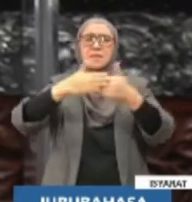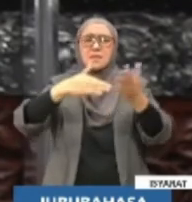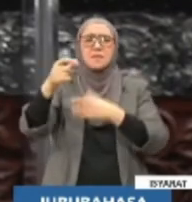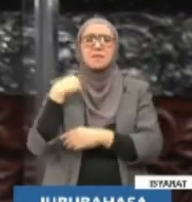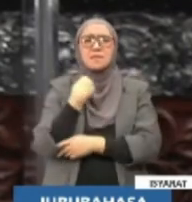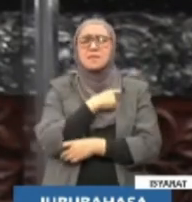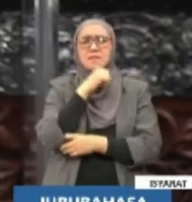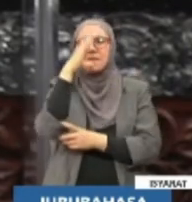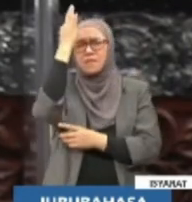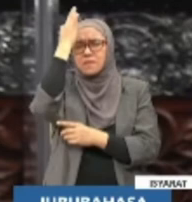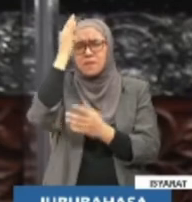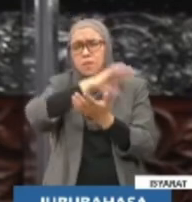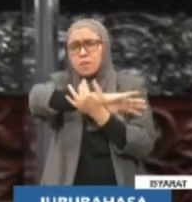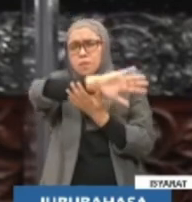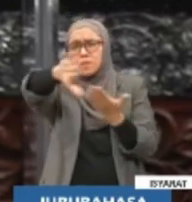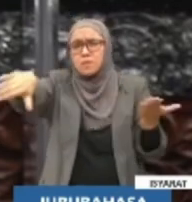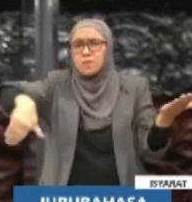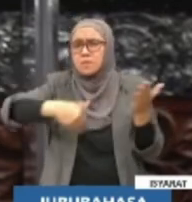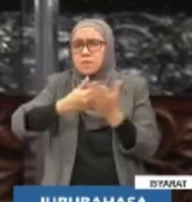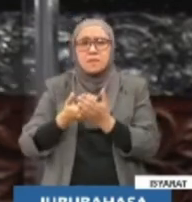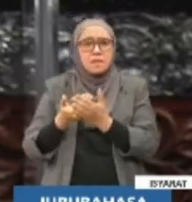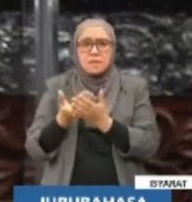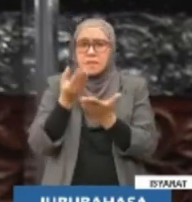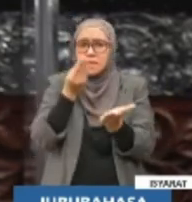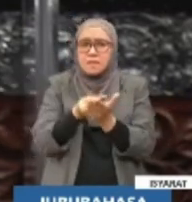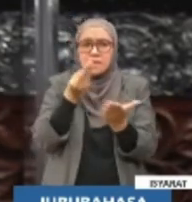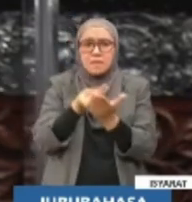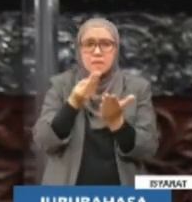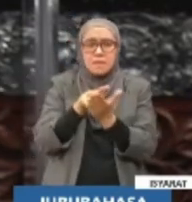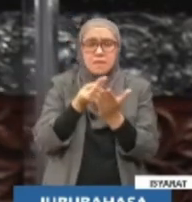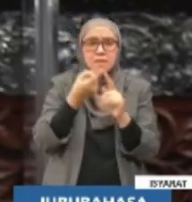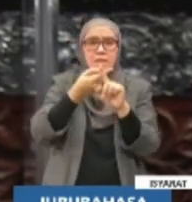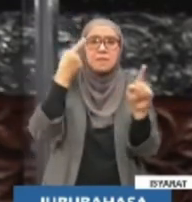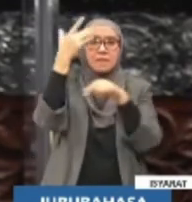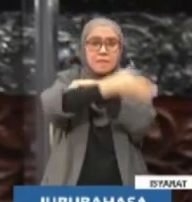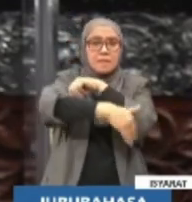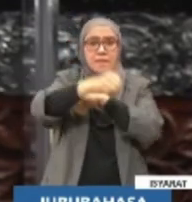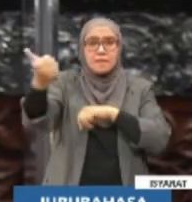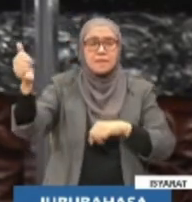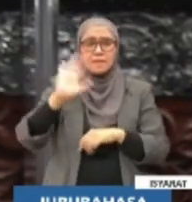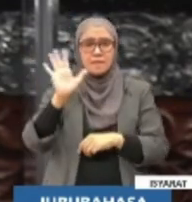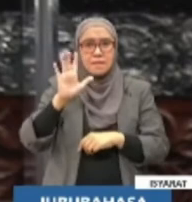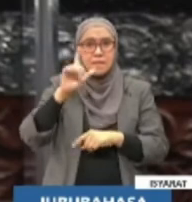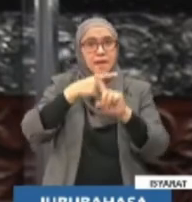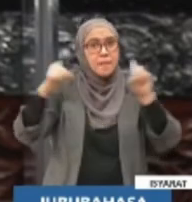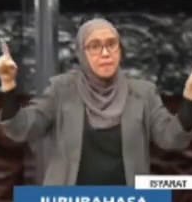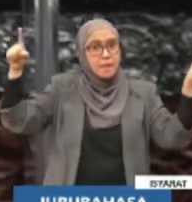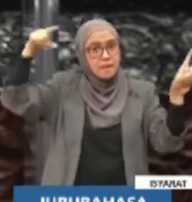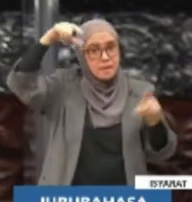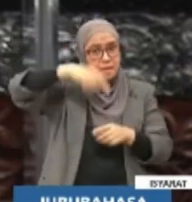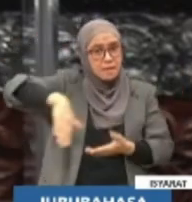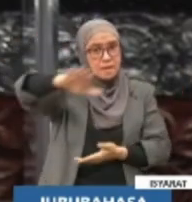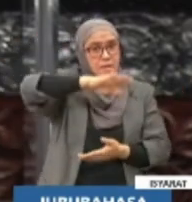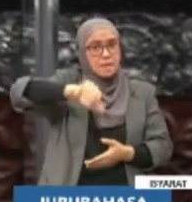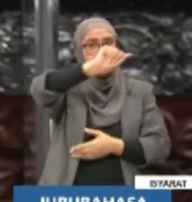key keseluruhannya level uang aliran DPRD gerakan lain tapi dia siap